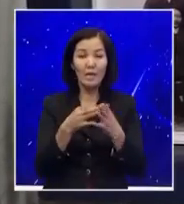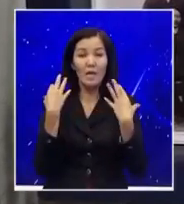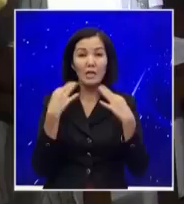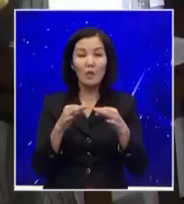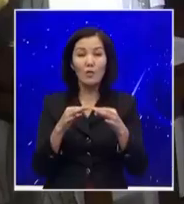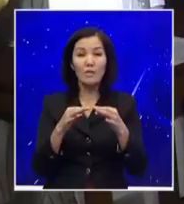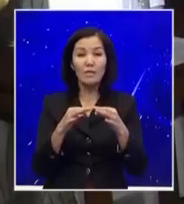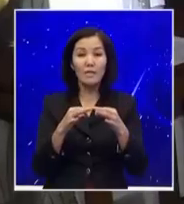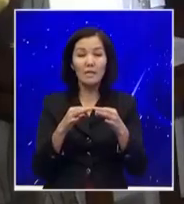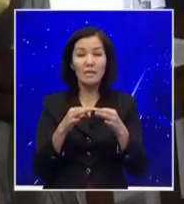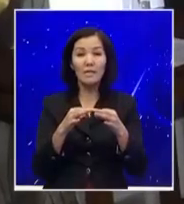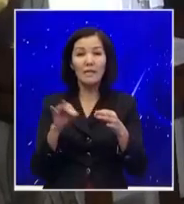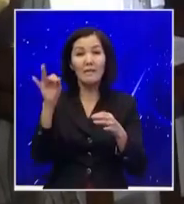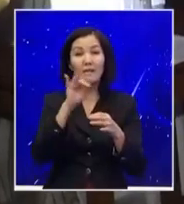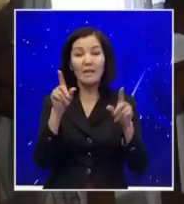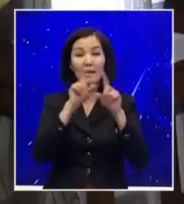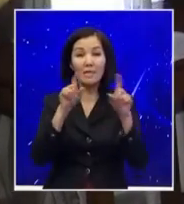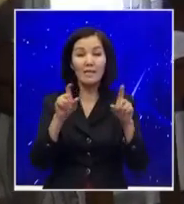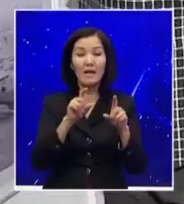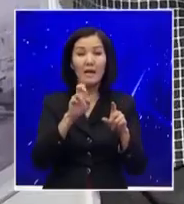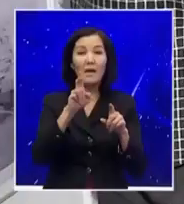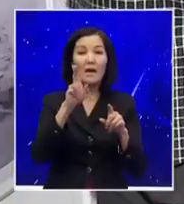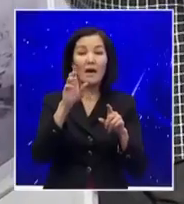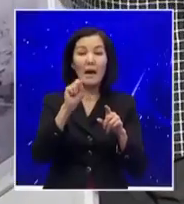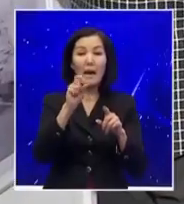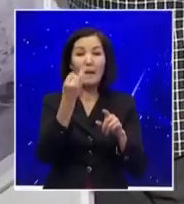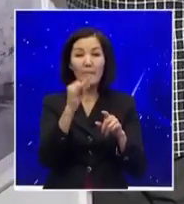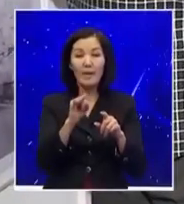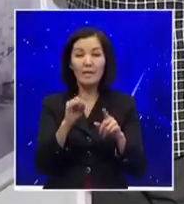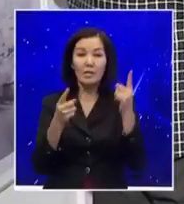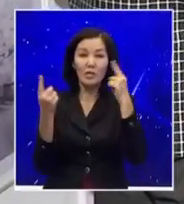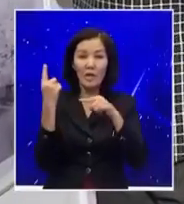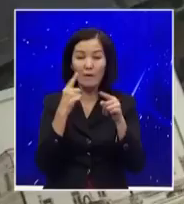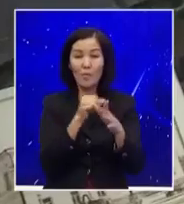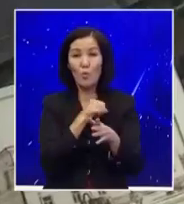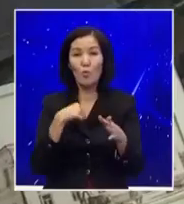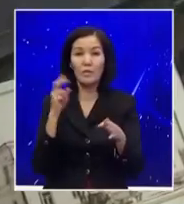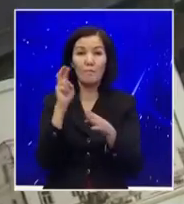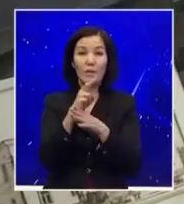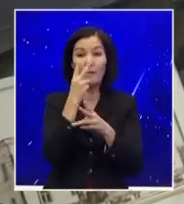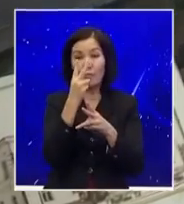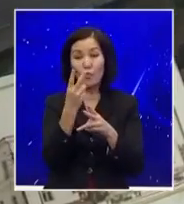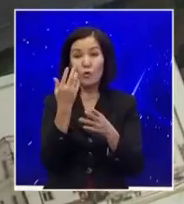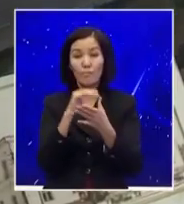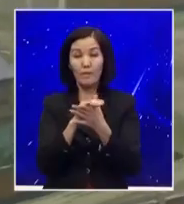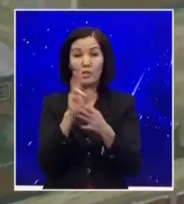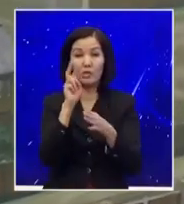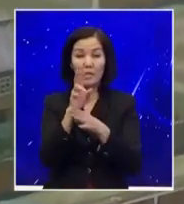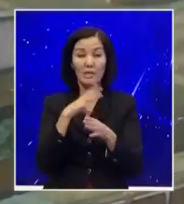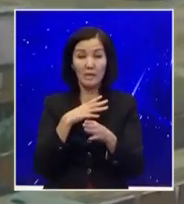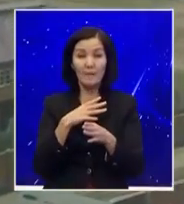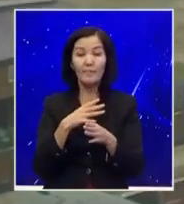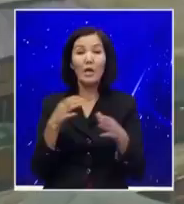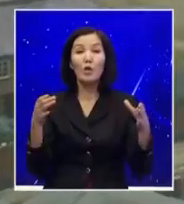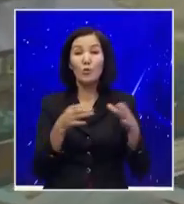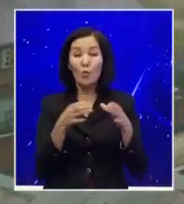көрініс береді. Тарихи нысанға хакім Абай шығысқа барған сайын арнайы ат басын бұрып тұрған деген деректе айтылды. Мұнан соң